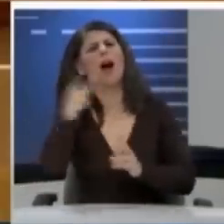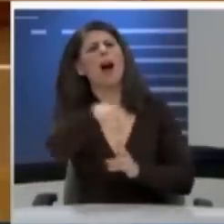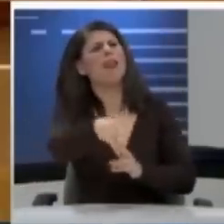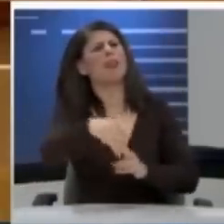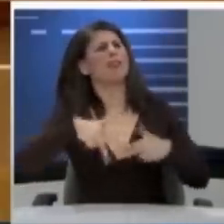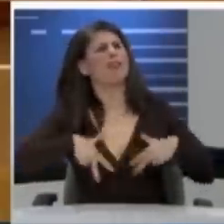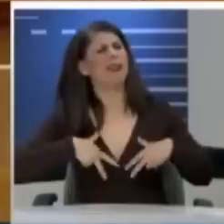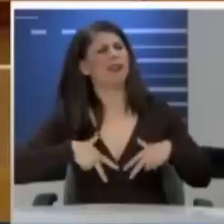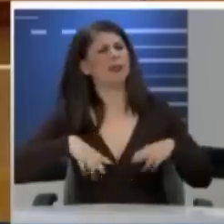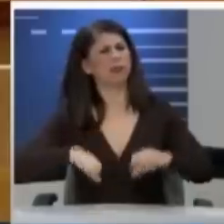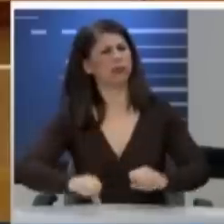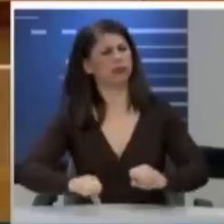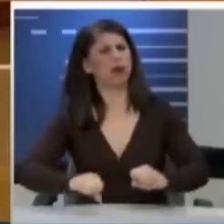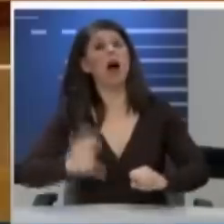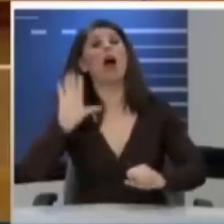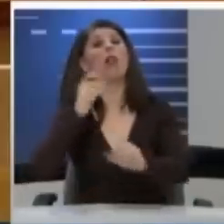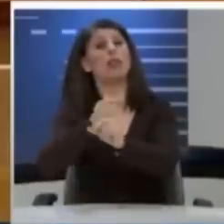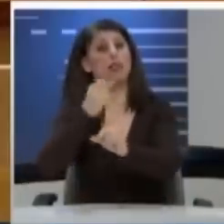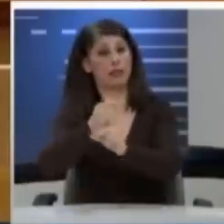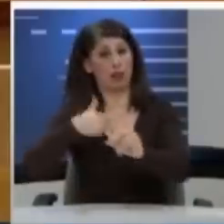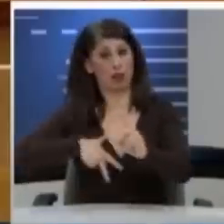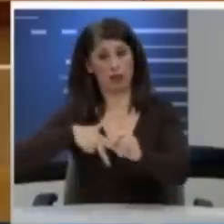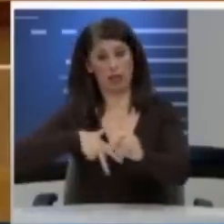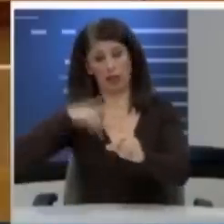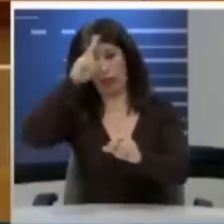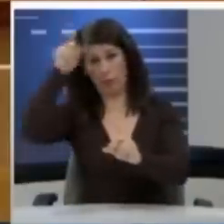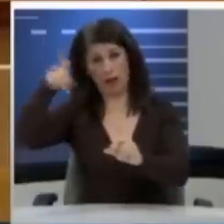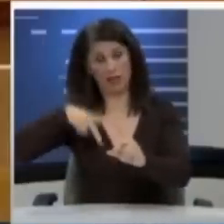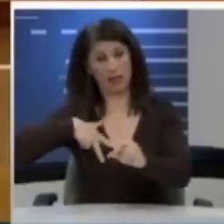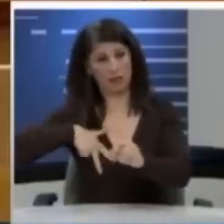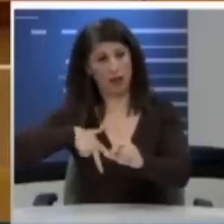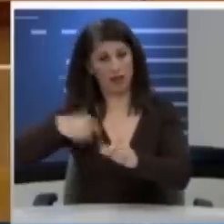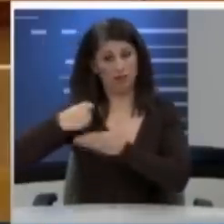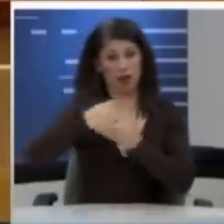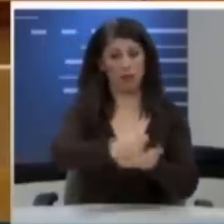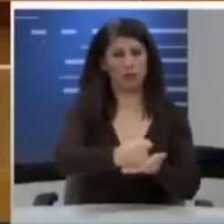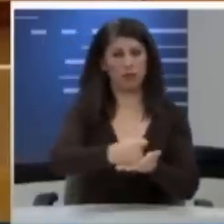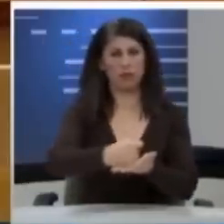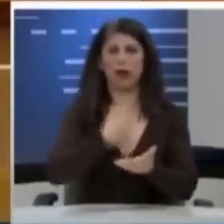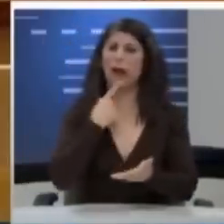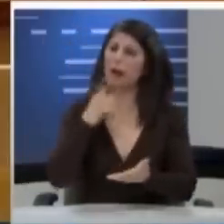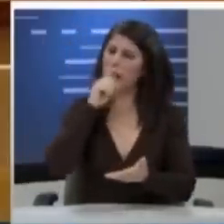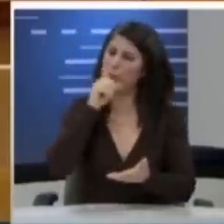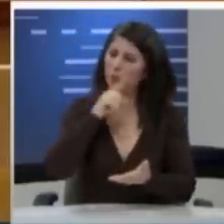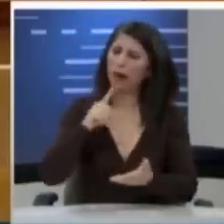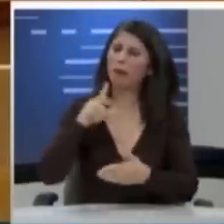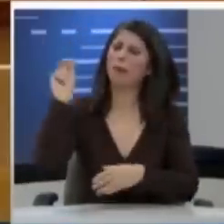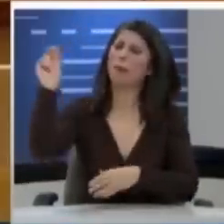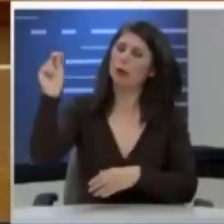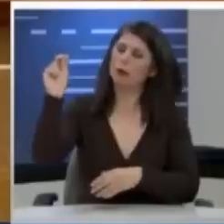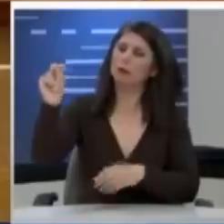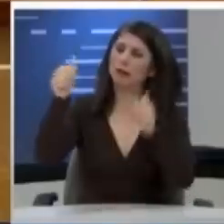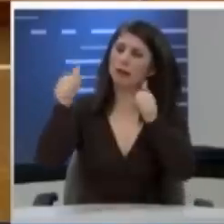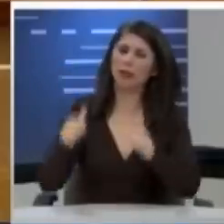κυβερνήσεις ότι δεν διεκδικούν τις γερμανικές επανορθώσεις. Μοίραζε υποσχέσεις, κάνοντας